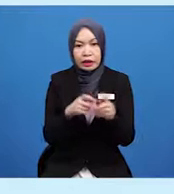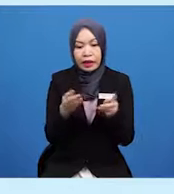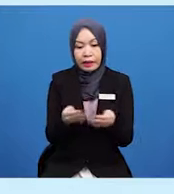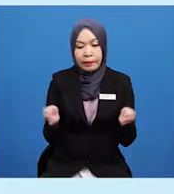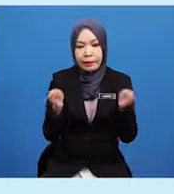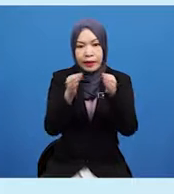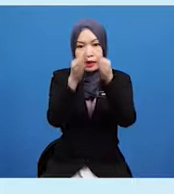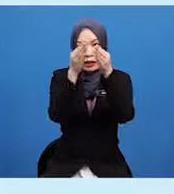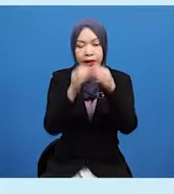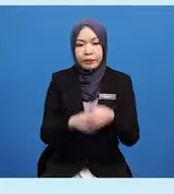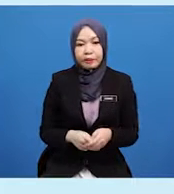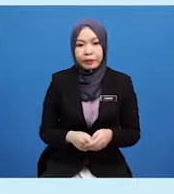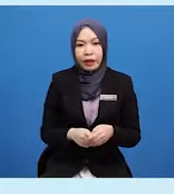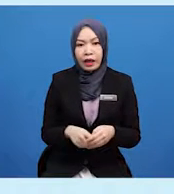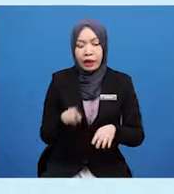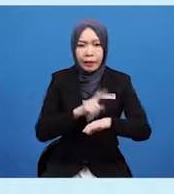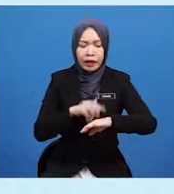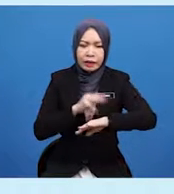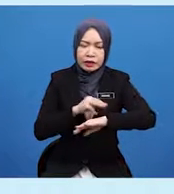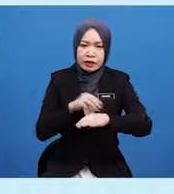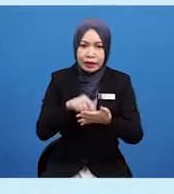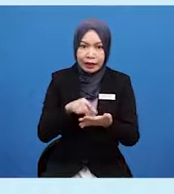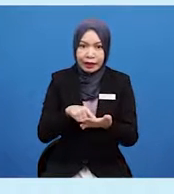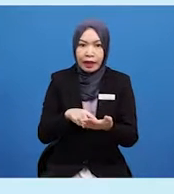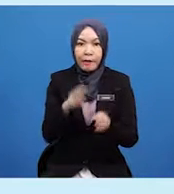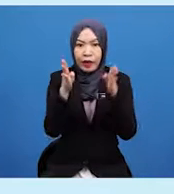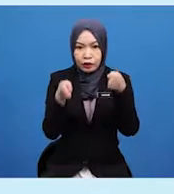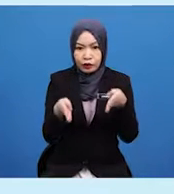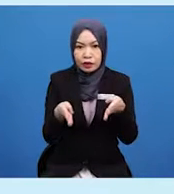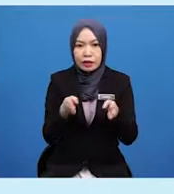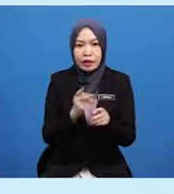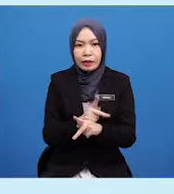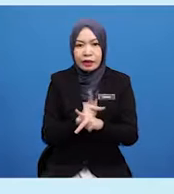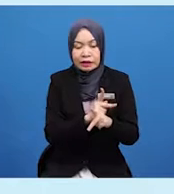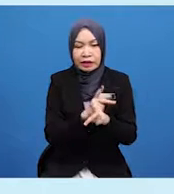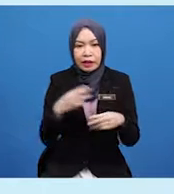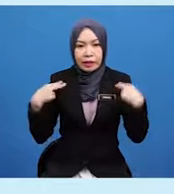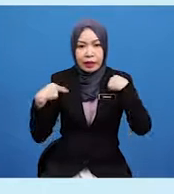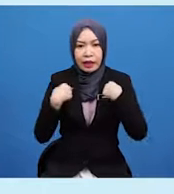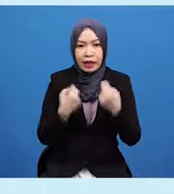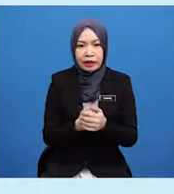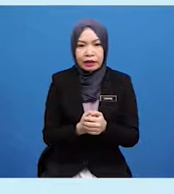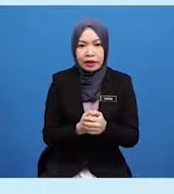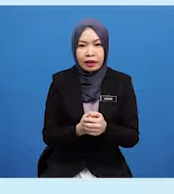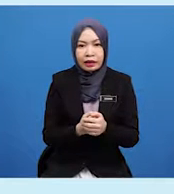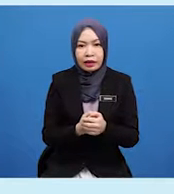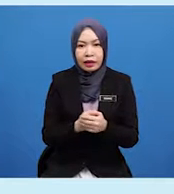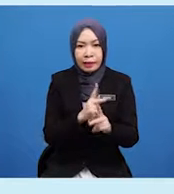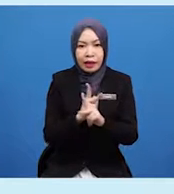pada zaman neolitik juga menternak binatang dan mewujudkan kawasan penempatan